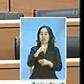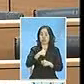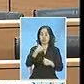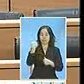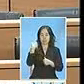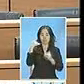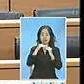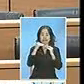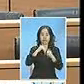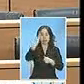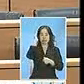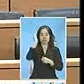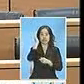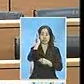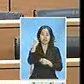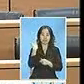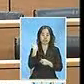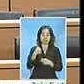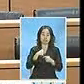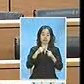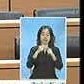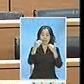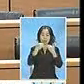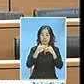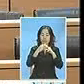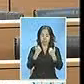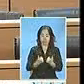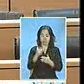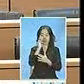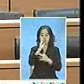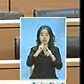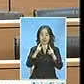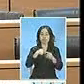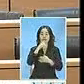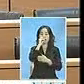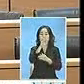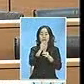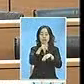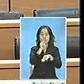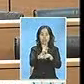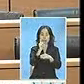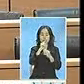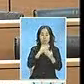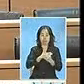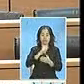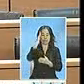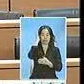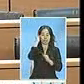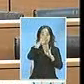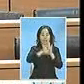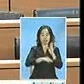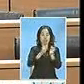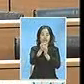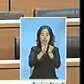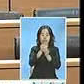จะได้ลุกขึ้นอภิปรายผมไม่ได้ใช้ไม่อยากจะใช้สิทธิถูกพาดพิงตอนนี้แต่ผมขอเรียนต่อท่านว่าผมจะลุกขึ้นอภิปรายและชี้แจงกับพ